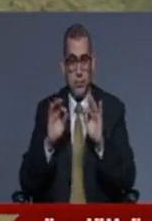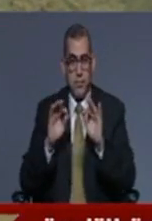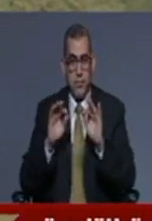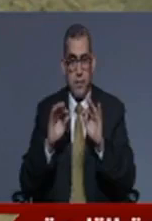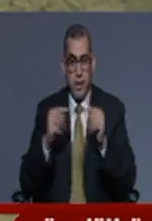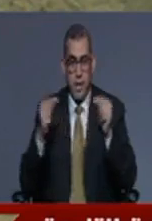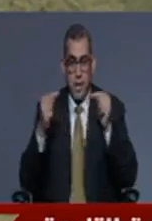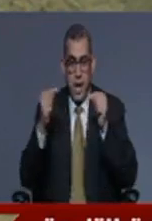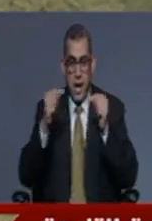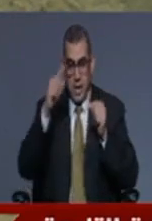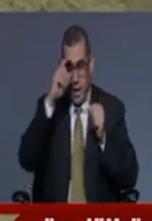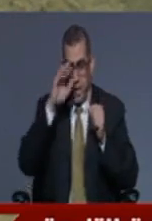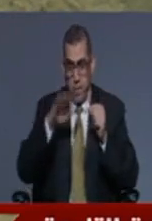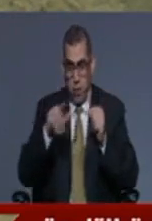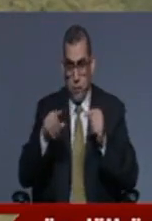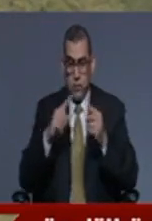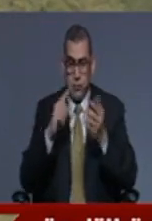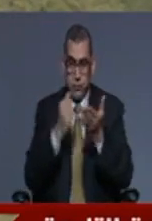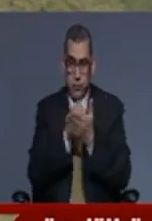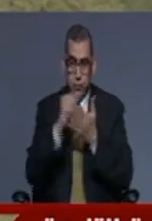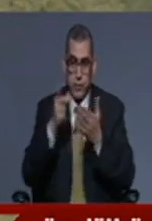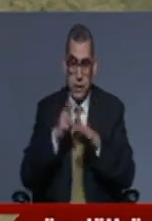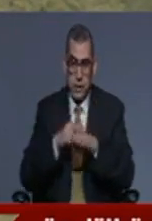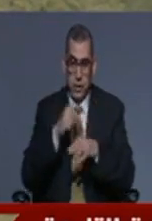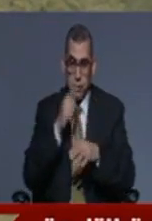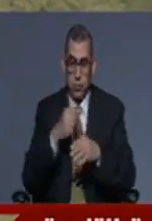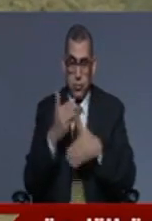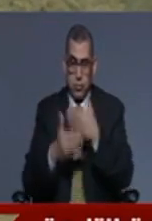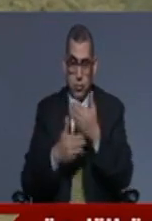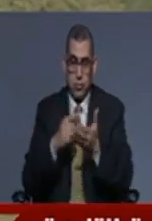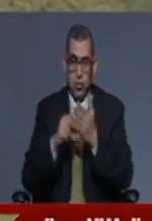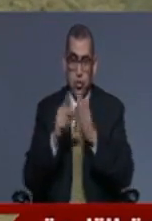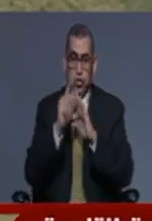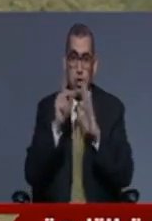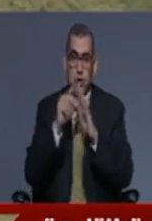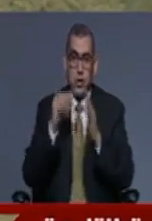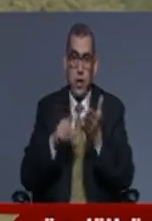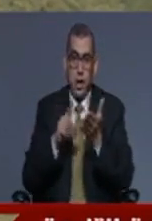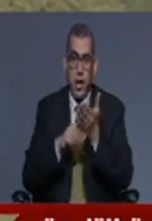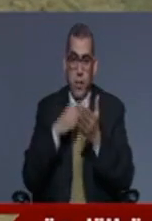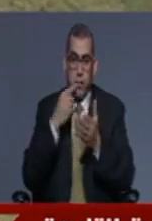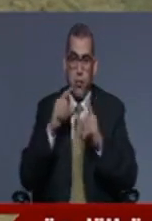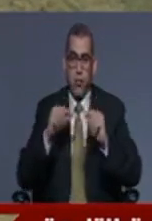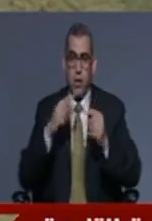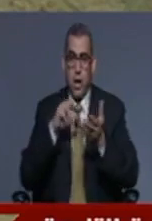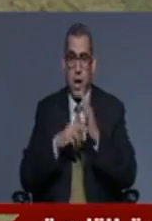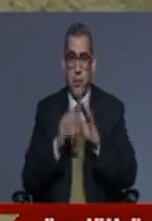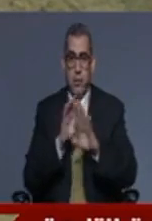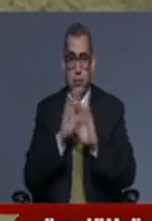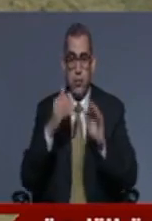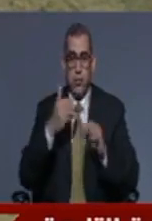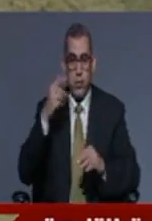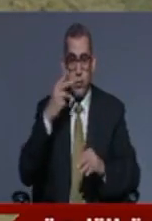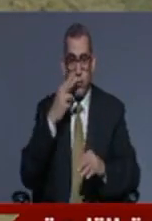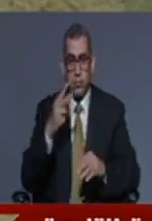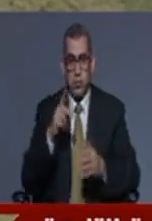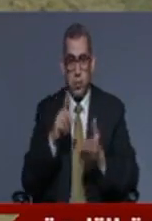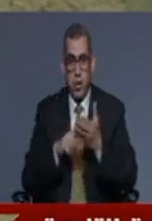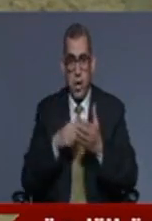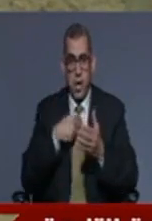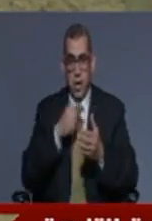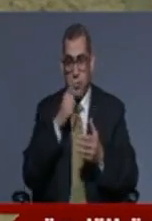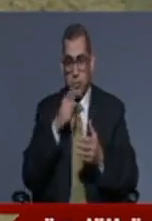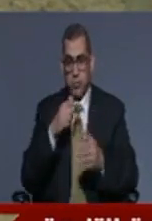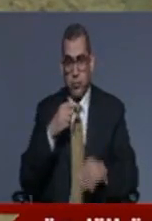التحديات القائمة، وبالإضافة أيضا إلى تقديم حلول رائعة للكوارث المستقبلية. وبهذا